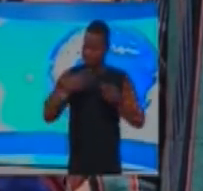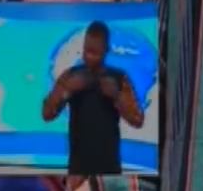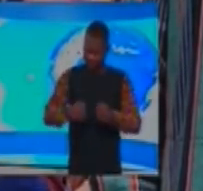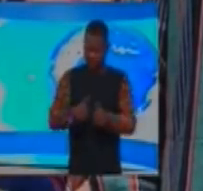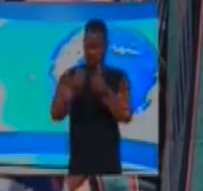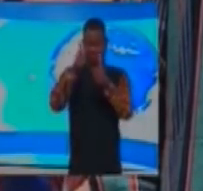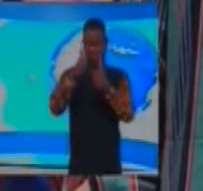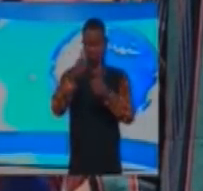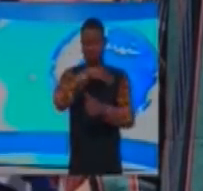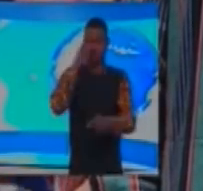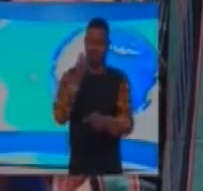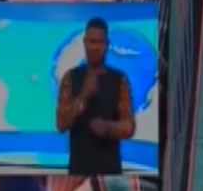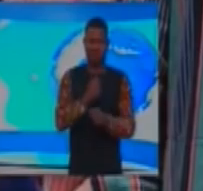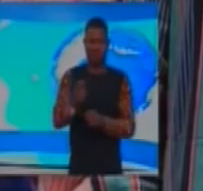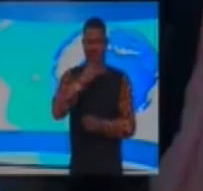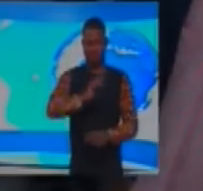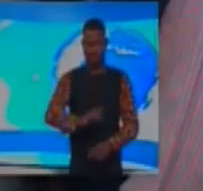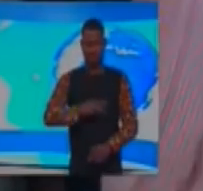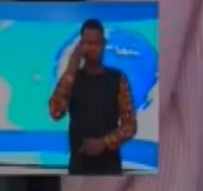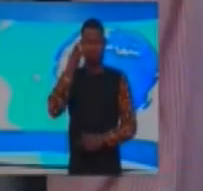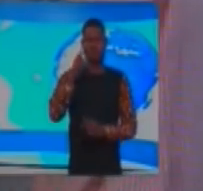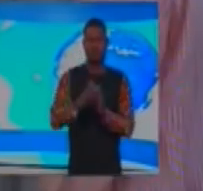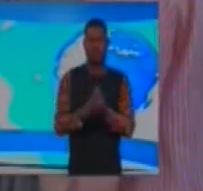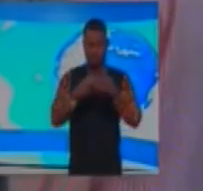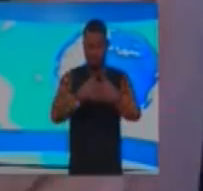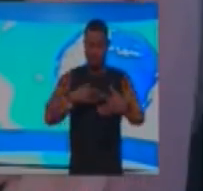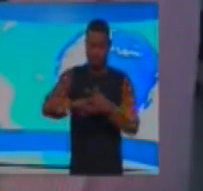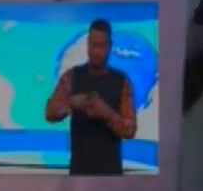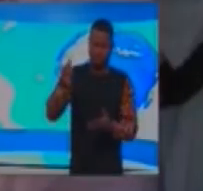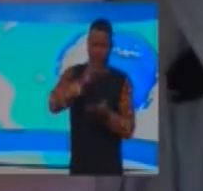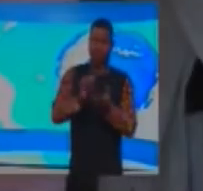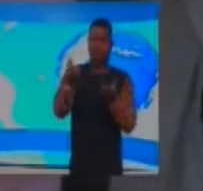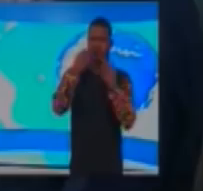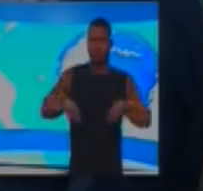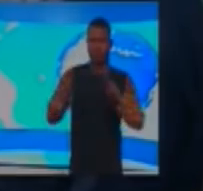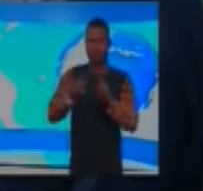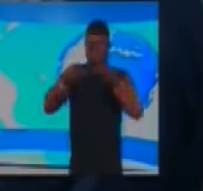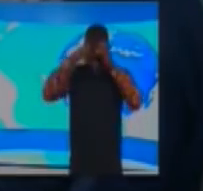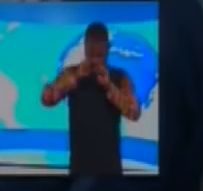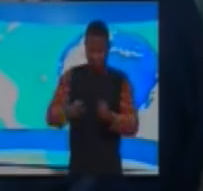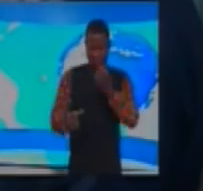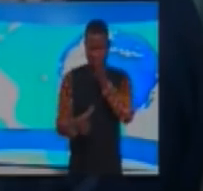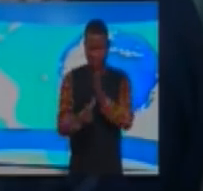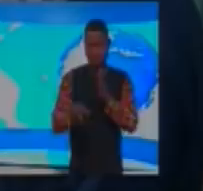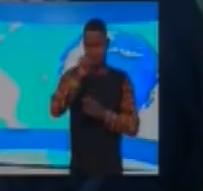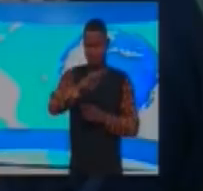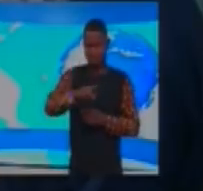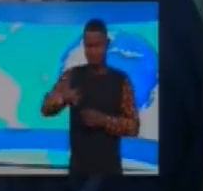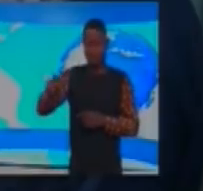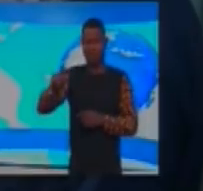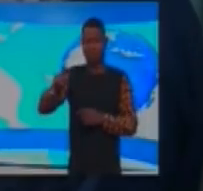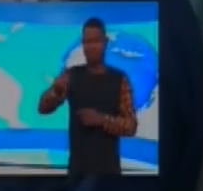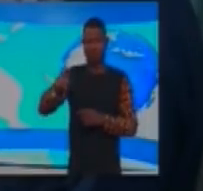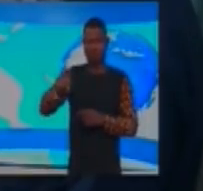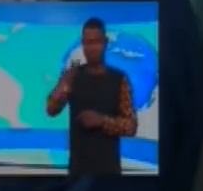rapidement le travail de sensibilisation. Avant d'entamer cette rencontre, le président par intérim du mouvement du peuple pour